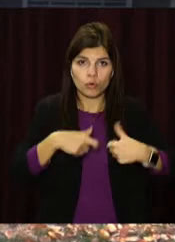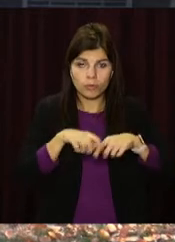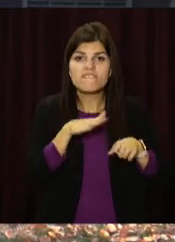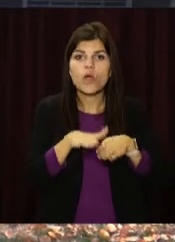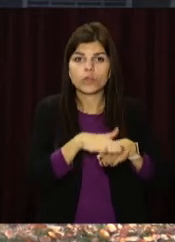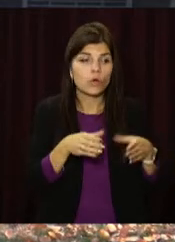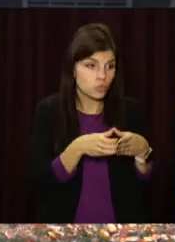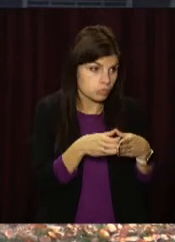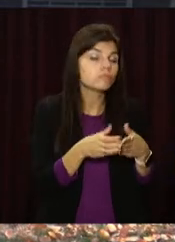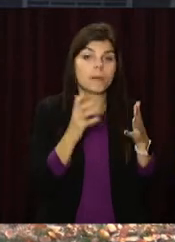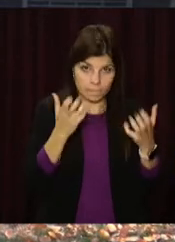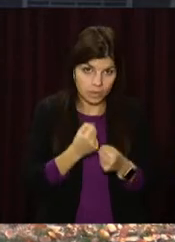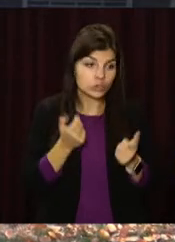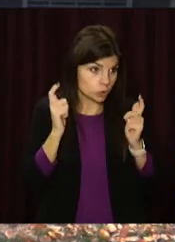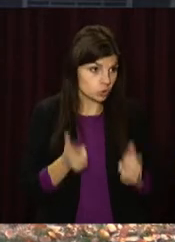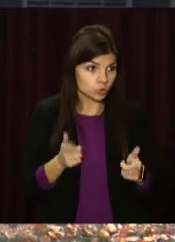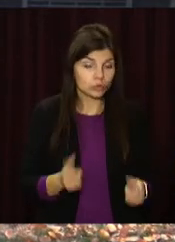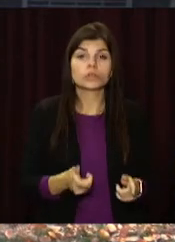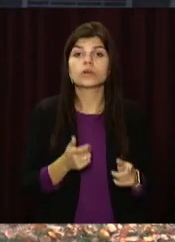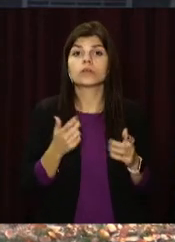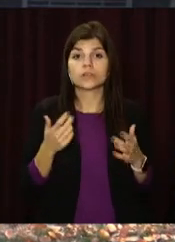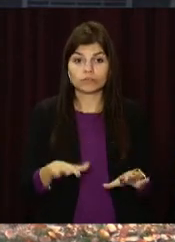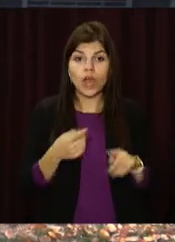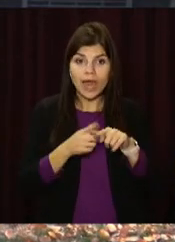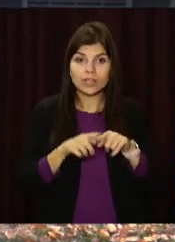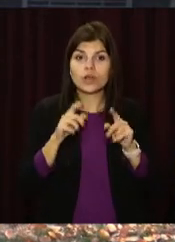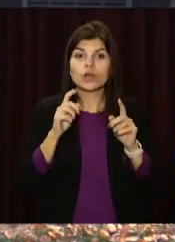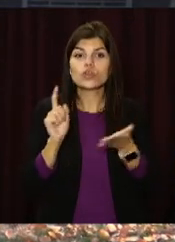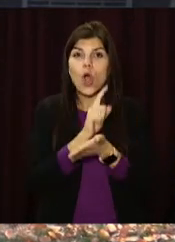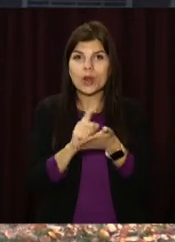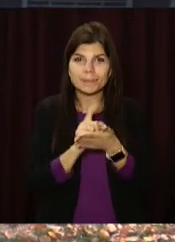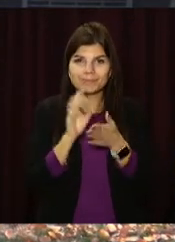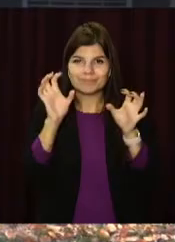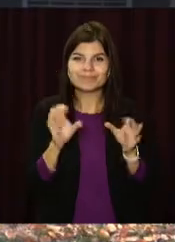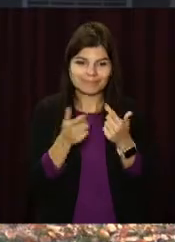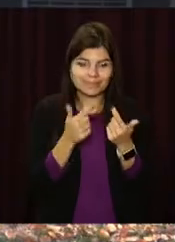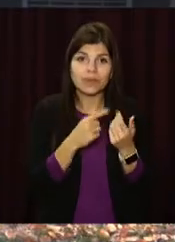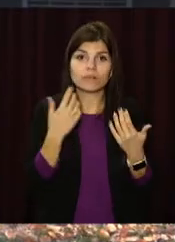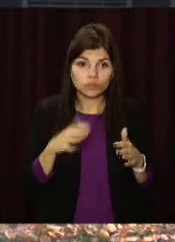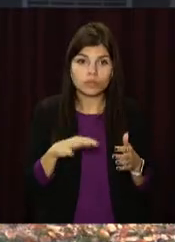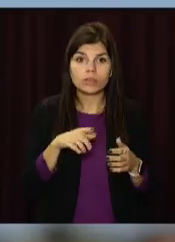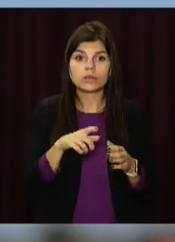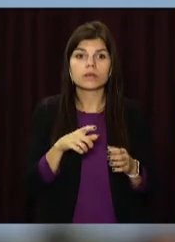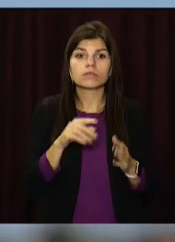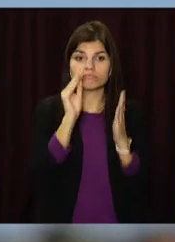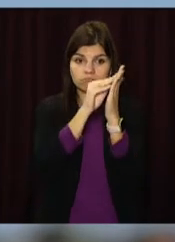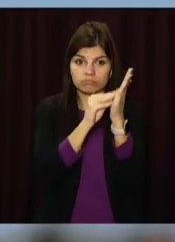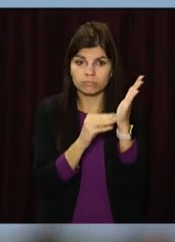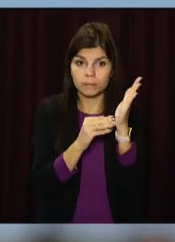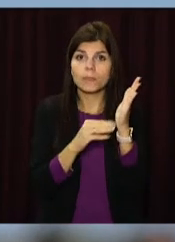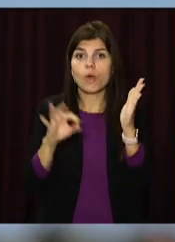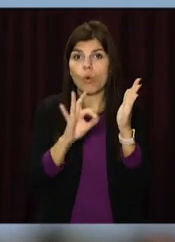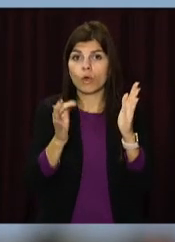прийняте. І вже потім, після всього цього процесуальних норм, були на виготовлені приписи. Приписи про